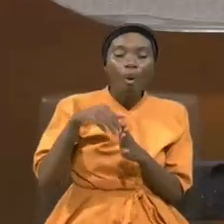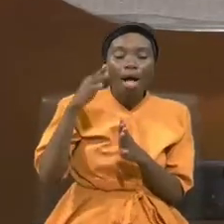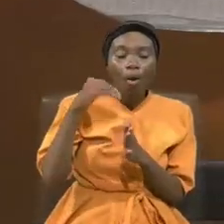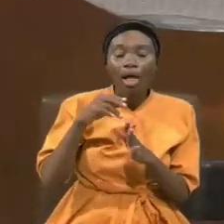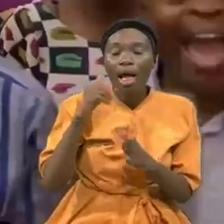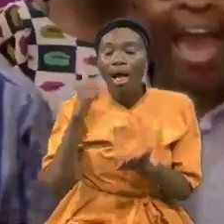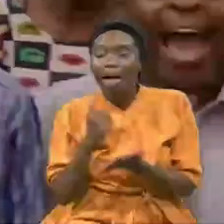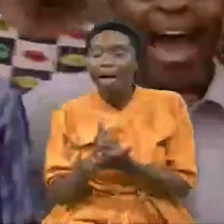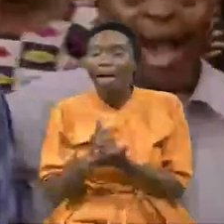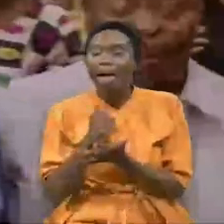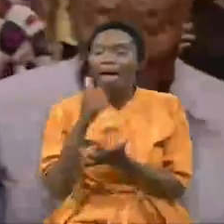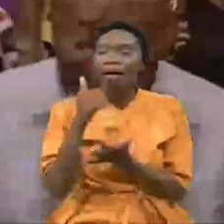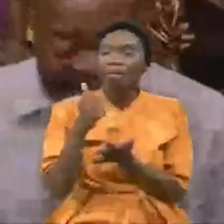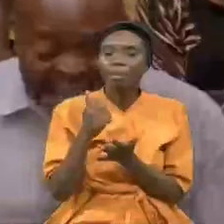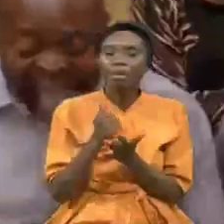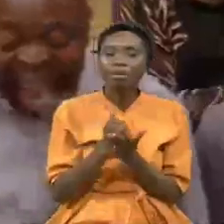amen.